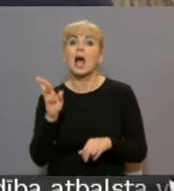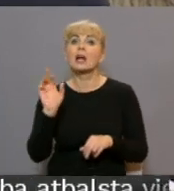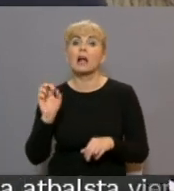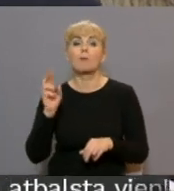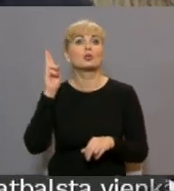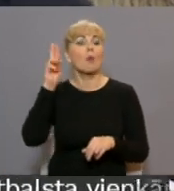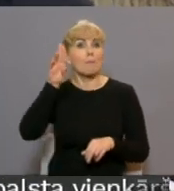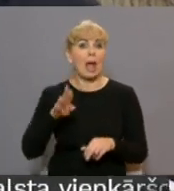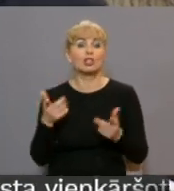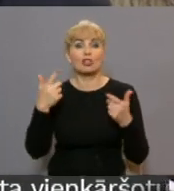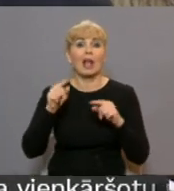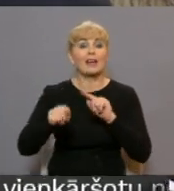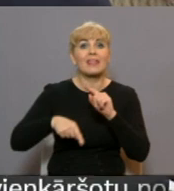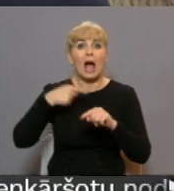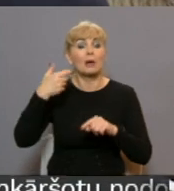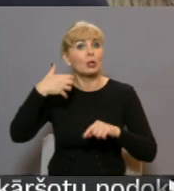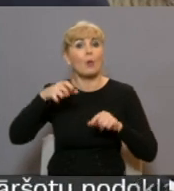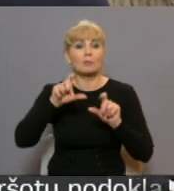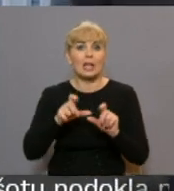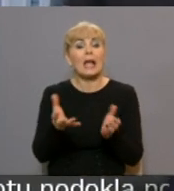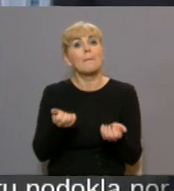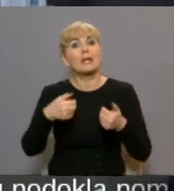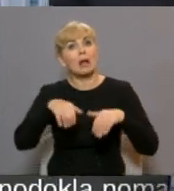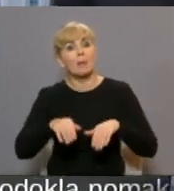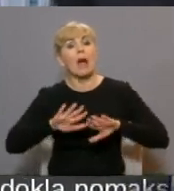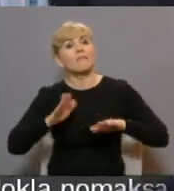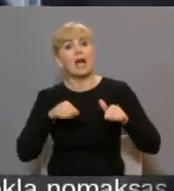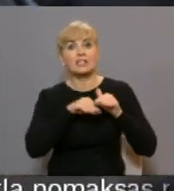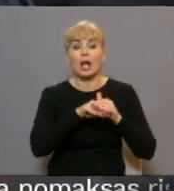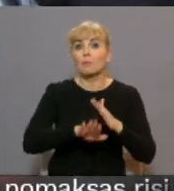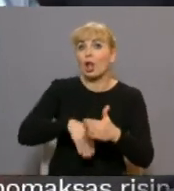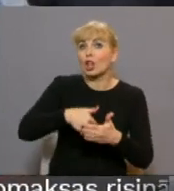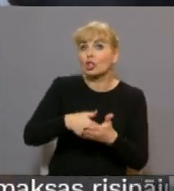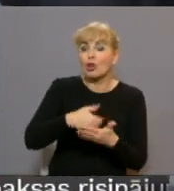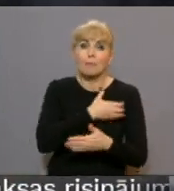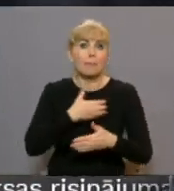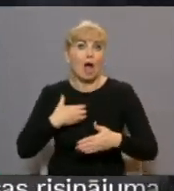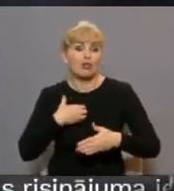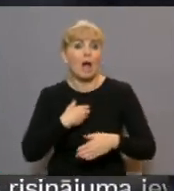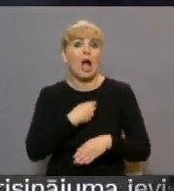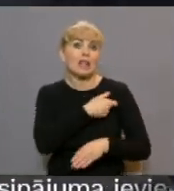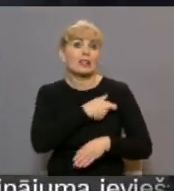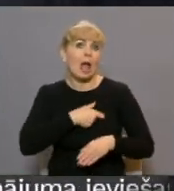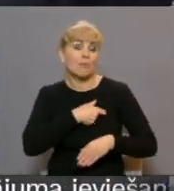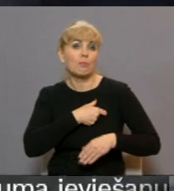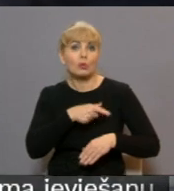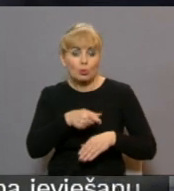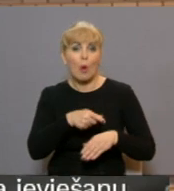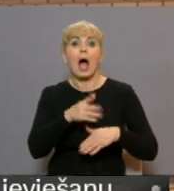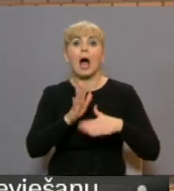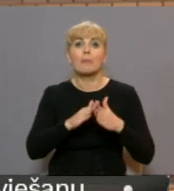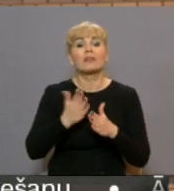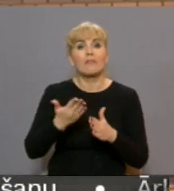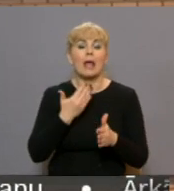soli mēnešu laikā līdz nākamajai domas sēdē pieņemt lēmumu, vai saglabās līdšanējo pašvaldības deputātu mandātu un kandidēs nākamajās